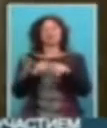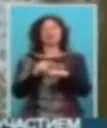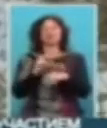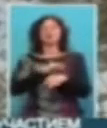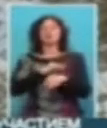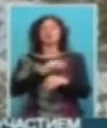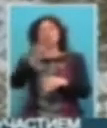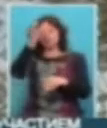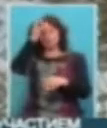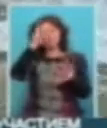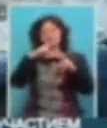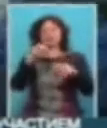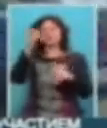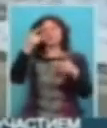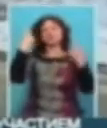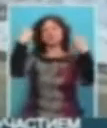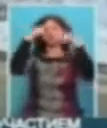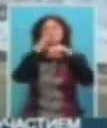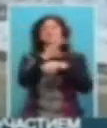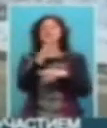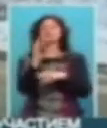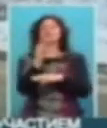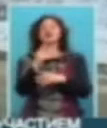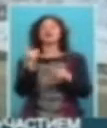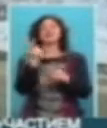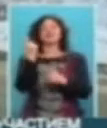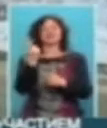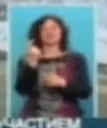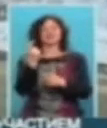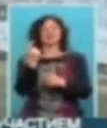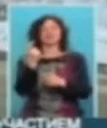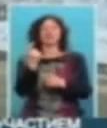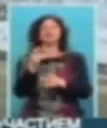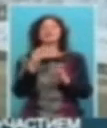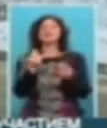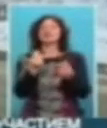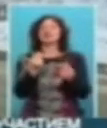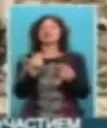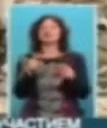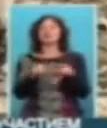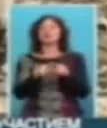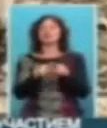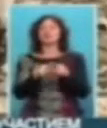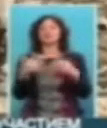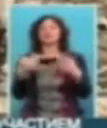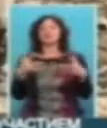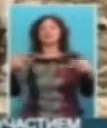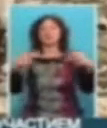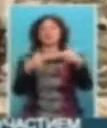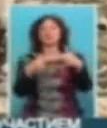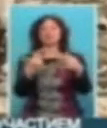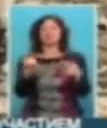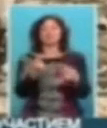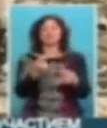работают в научно-исследовательском институте лесного хозяйства и агролесомелиорации. Правда, цена такой инвентаризации для бюджета не маленькая,